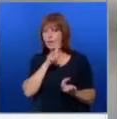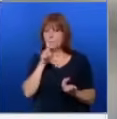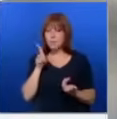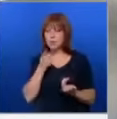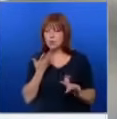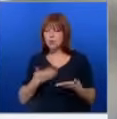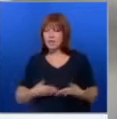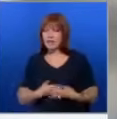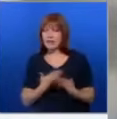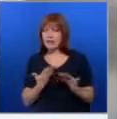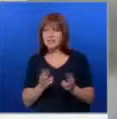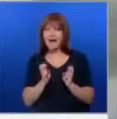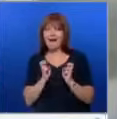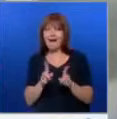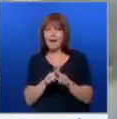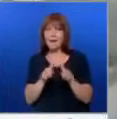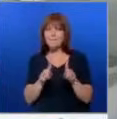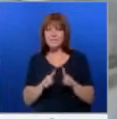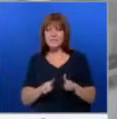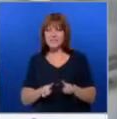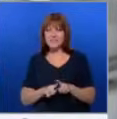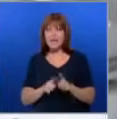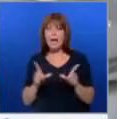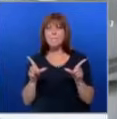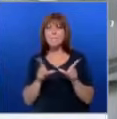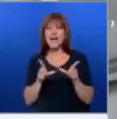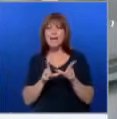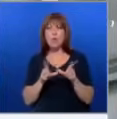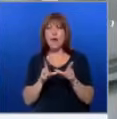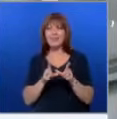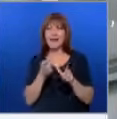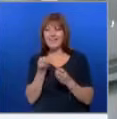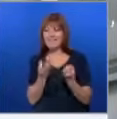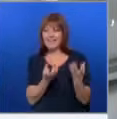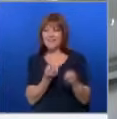буди най-голям интерес. Как бисквитите с марихуана са попаднали в децата?